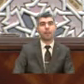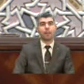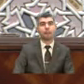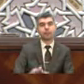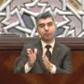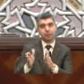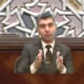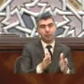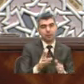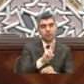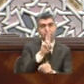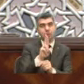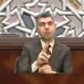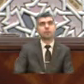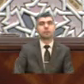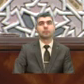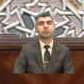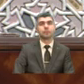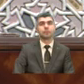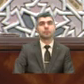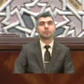نمر للسؤال الموالي